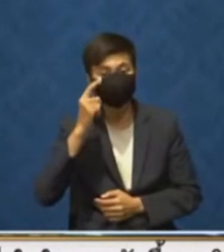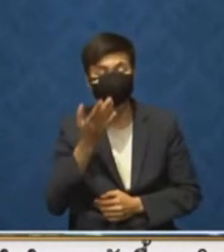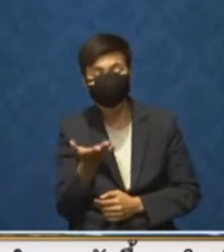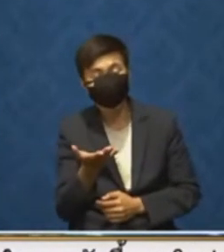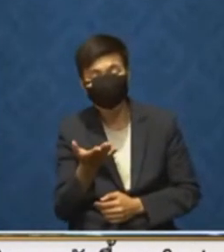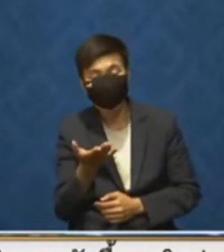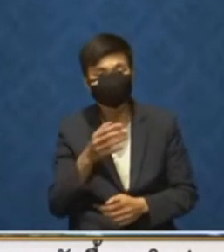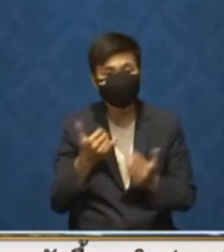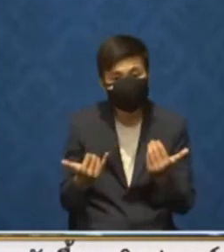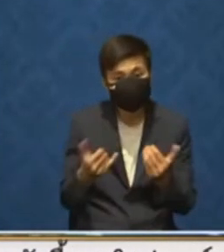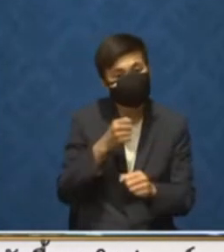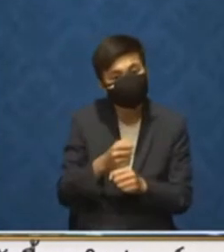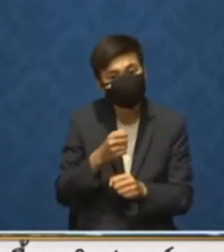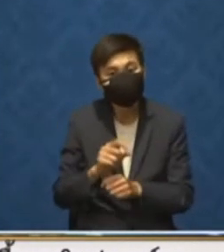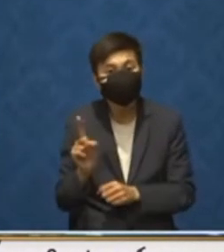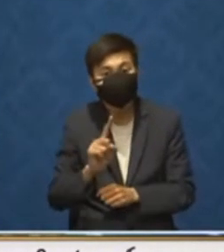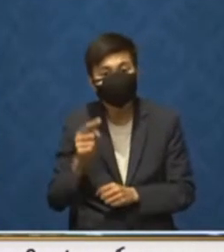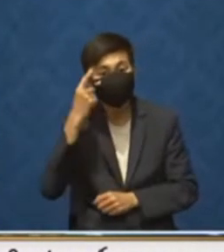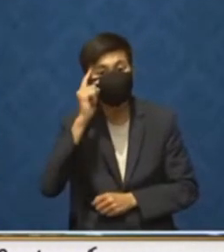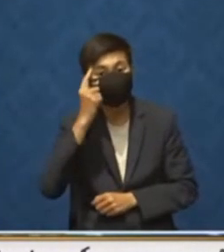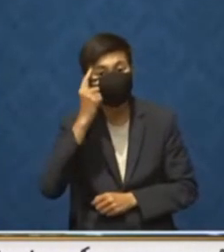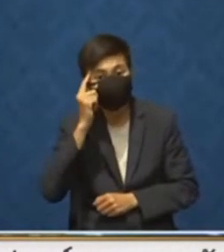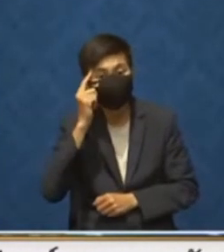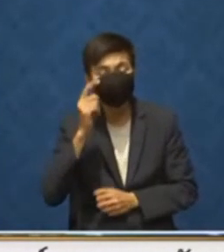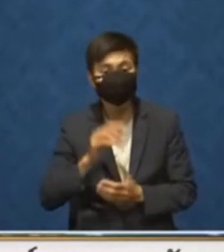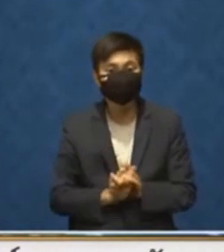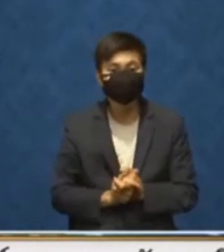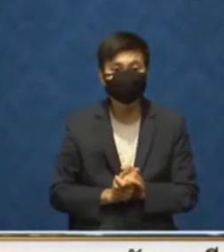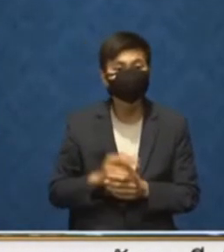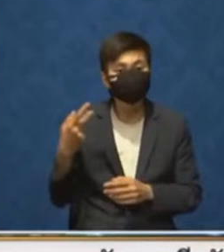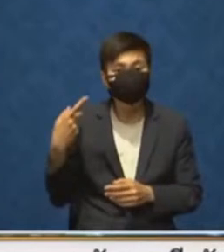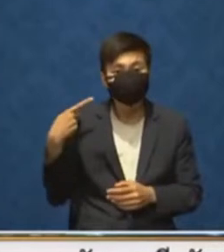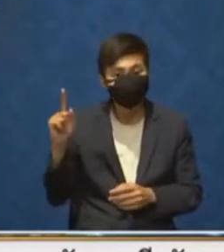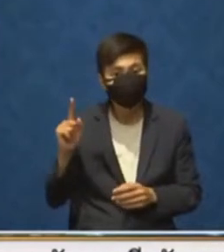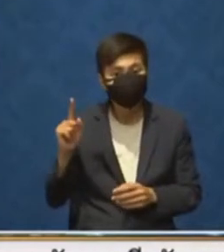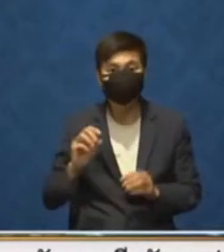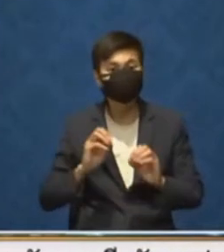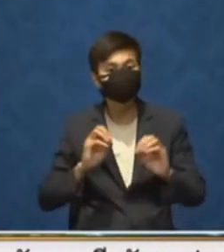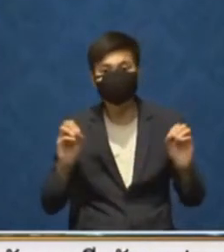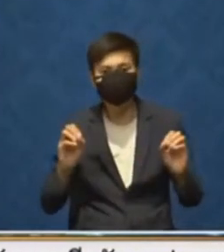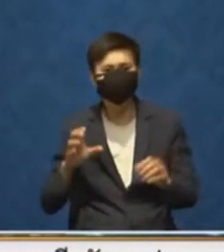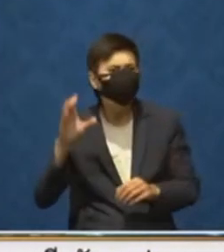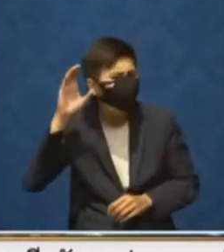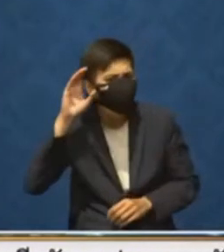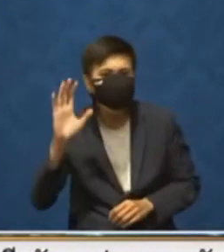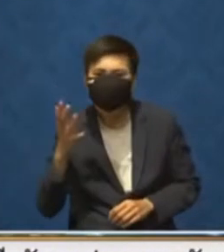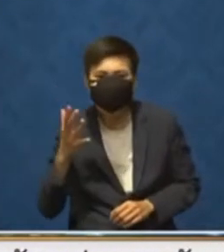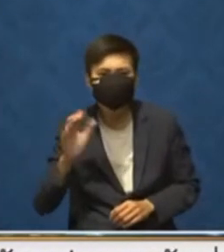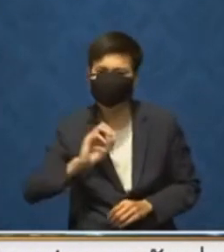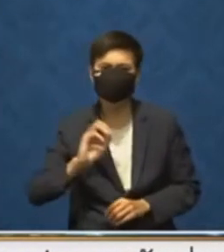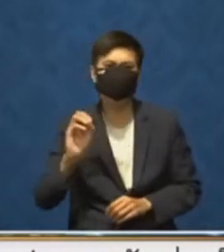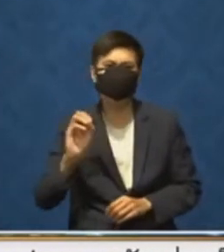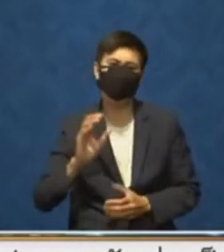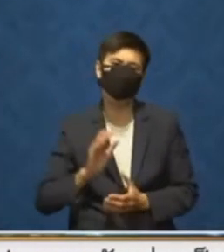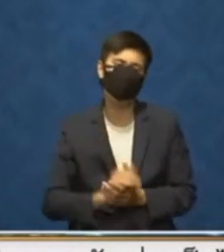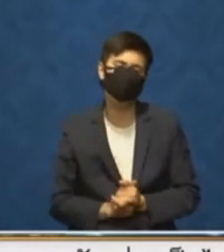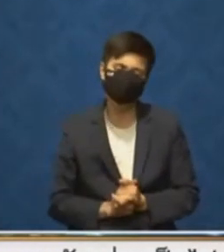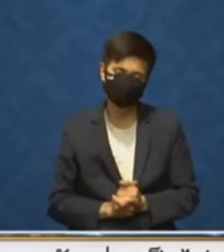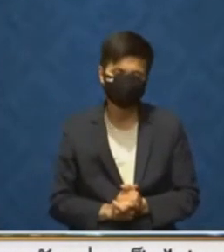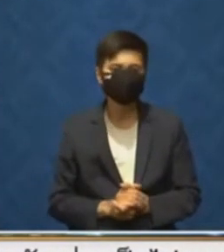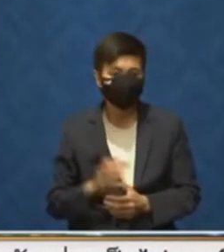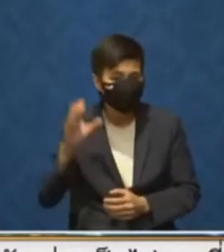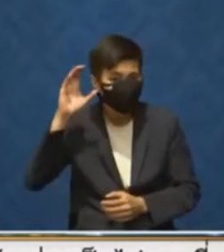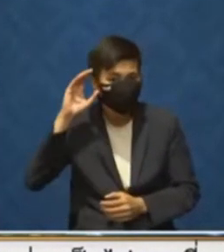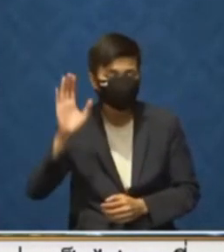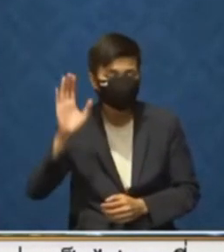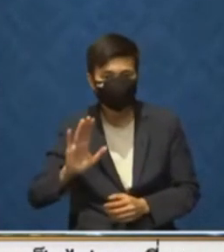ครับไม่มีสาระไม่มีอะไรทั้งสิ้นไว้วางใจไม่ได้ครับไว้ก่อนใจไม่ได้